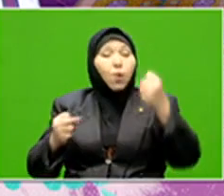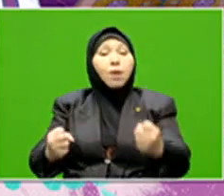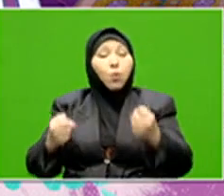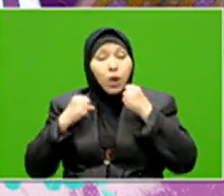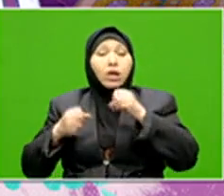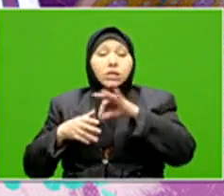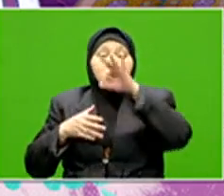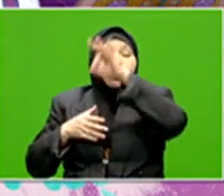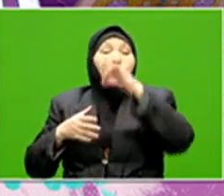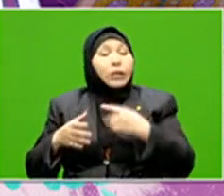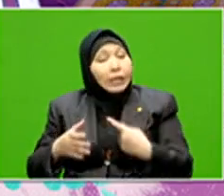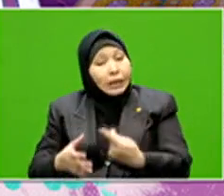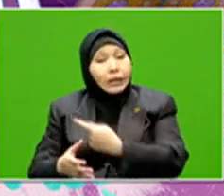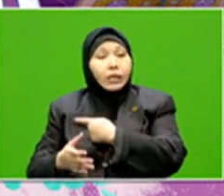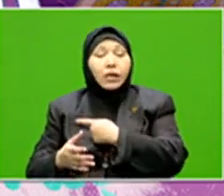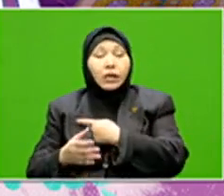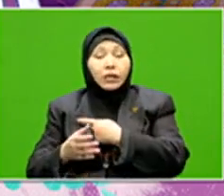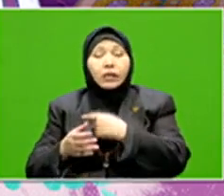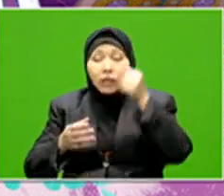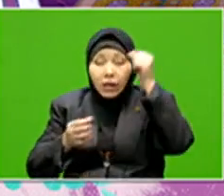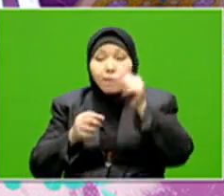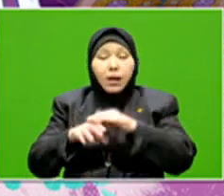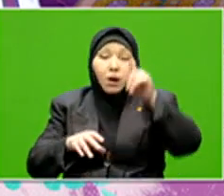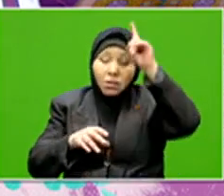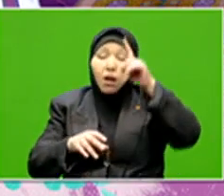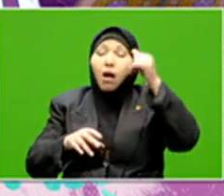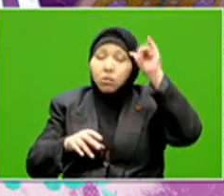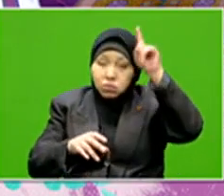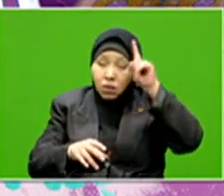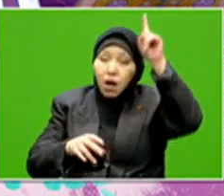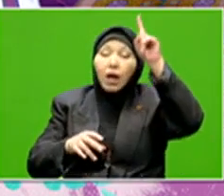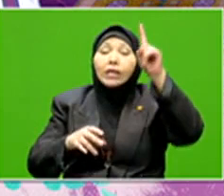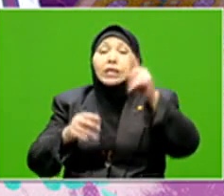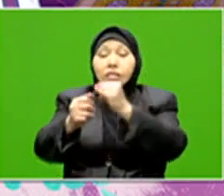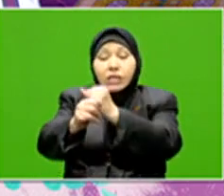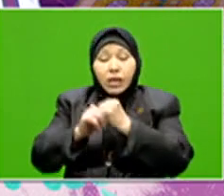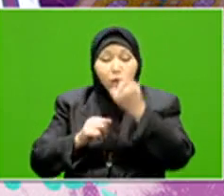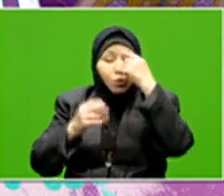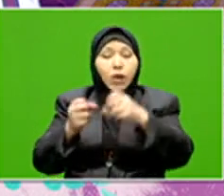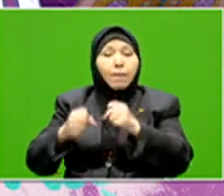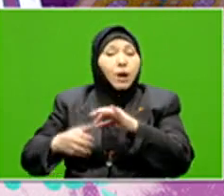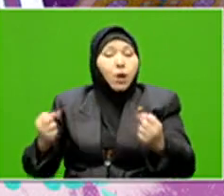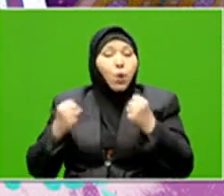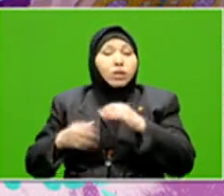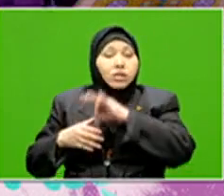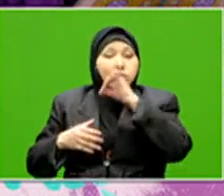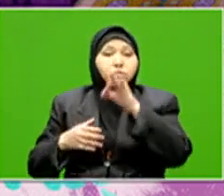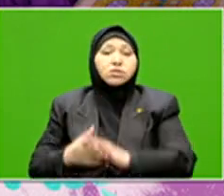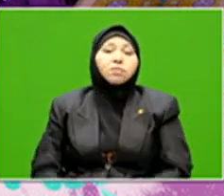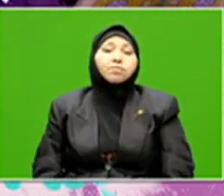kita. Maksudnya, kita doa kepada Allah, Allah izinkan kita mendapat kekuatan jiwa dalam menghadapi ujian sekarang ini. Silakan